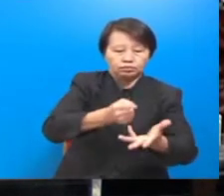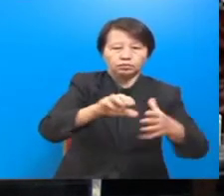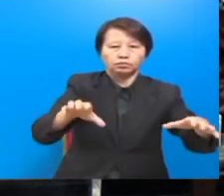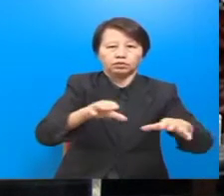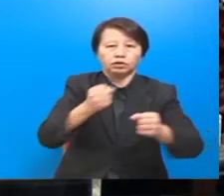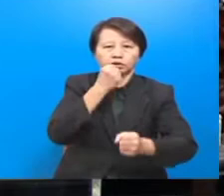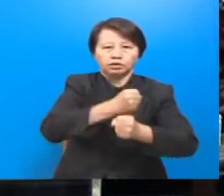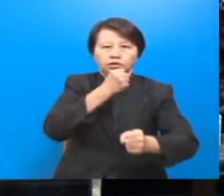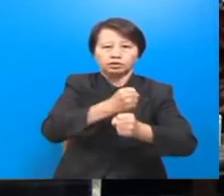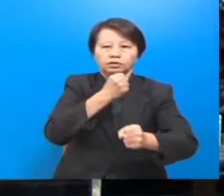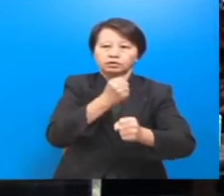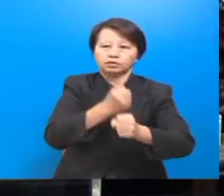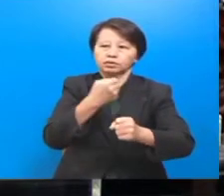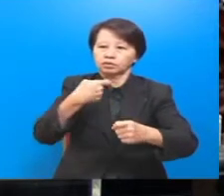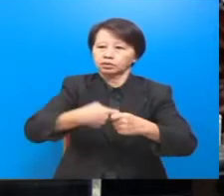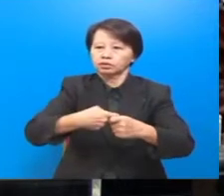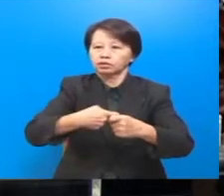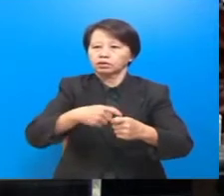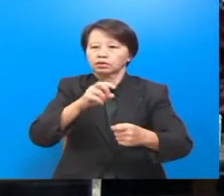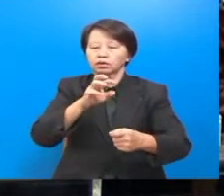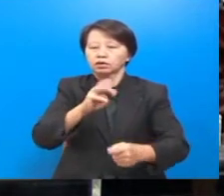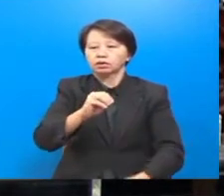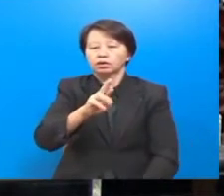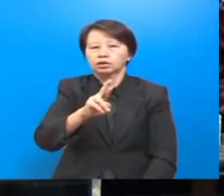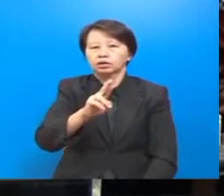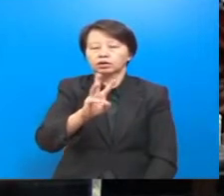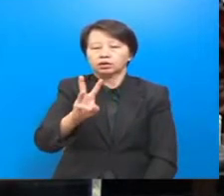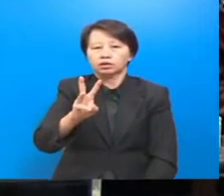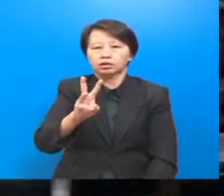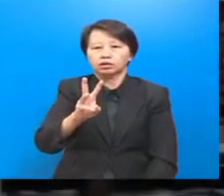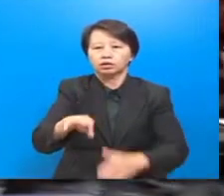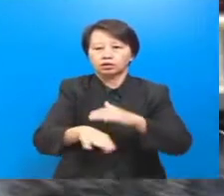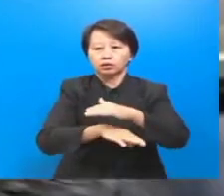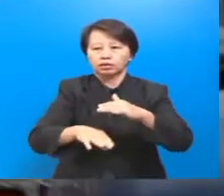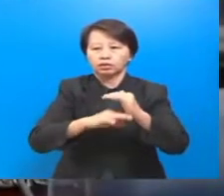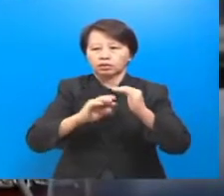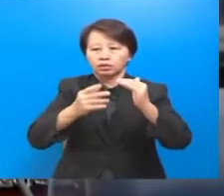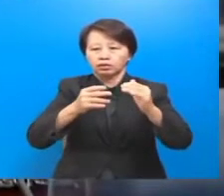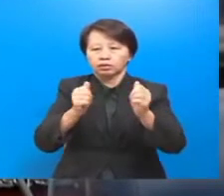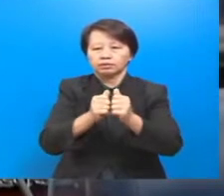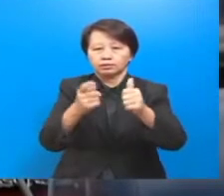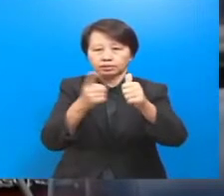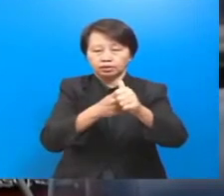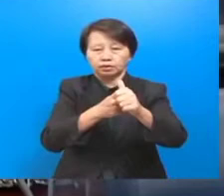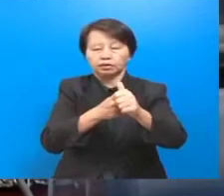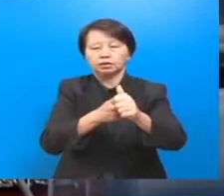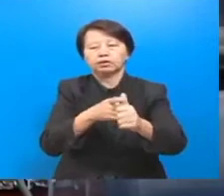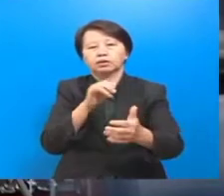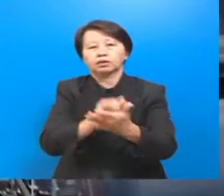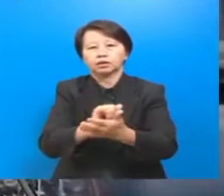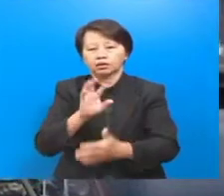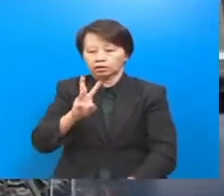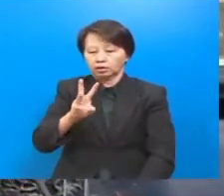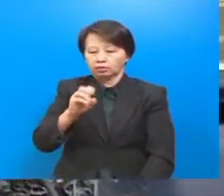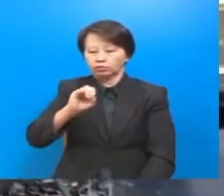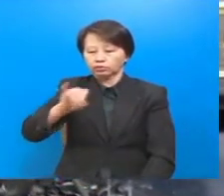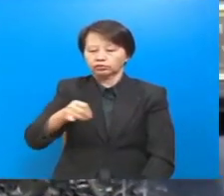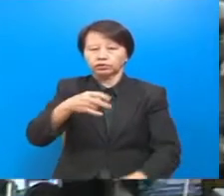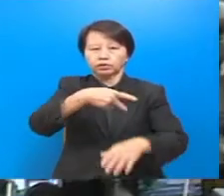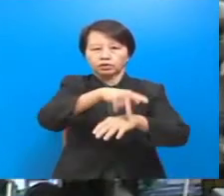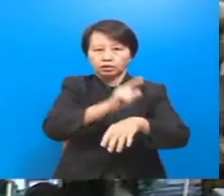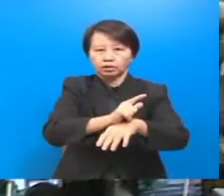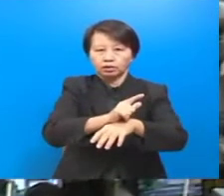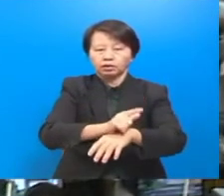pelaksanaan kejar-kejar berkaitan dengan ada beli di bawah program dan abby nasional pendekatan that yang pertama dimana 60juta untuk